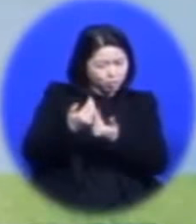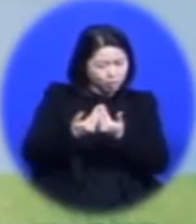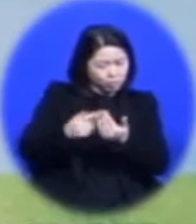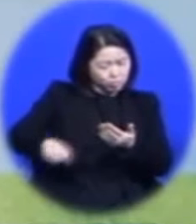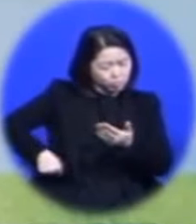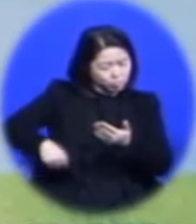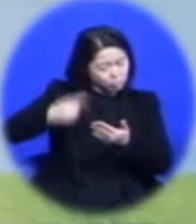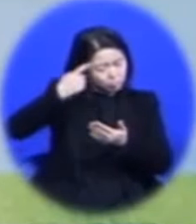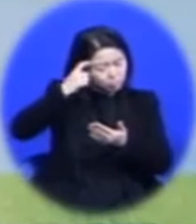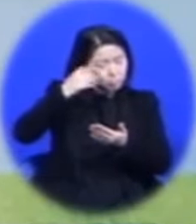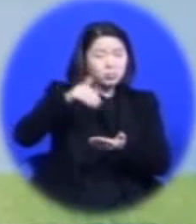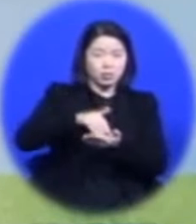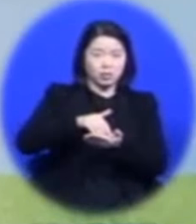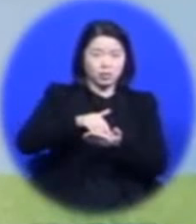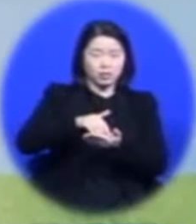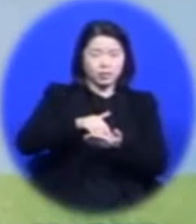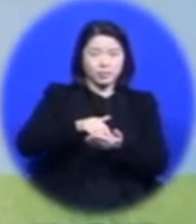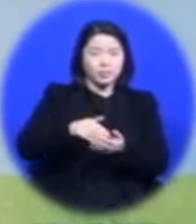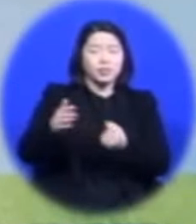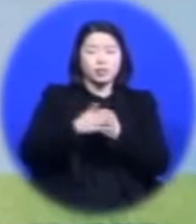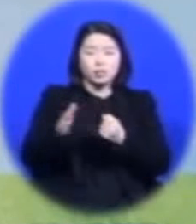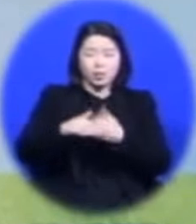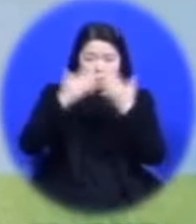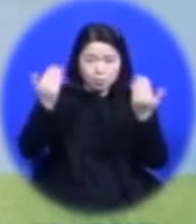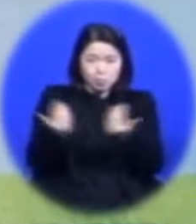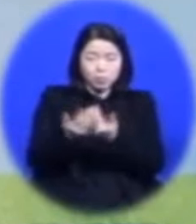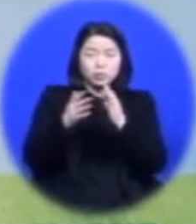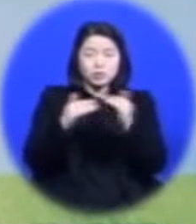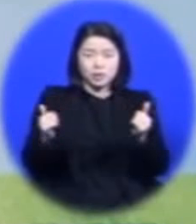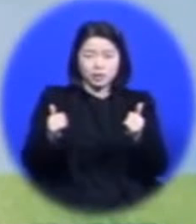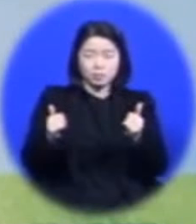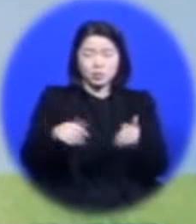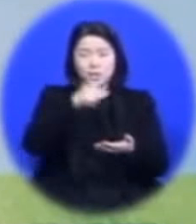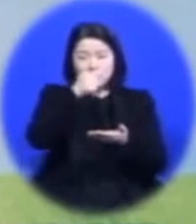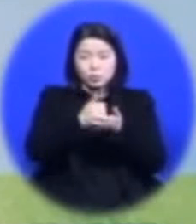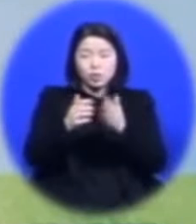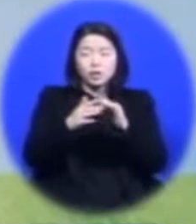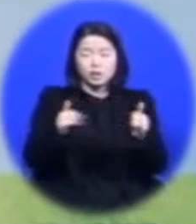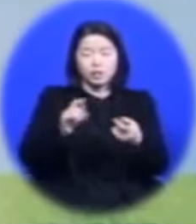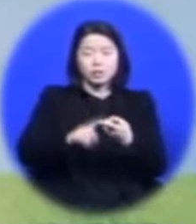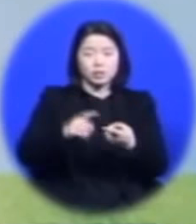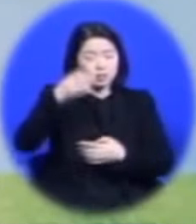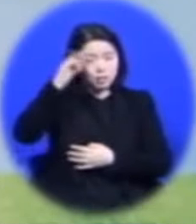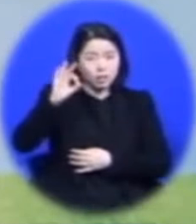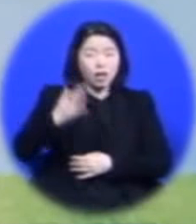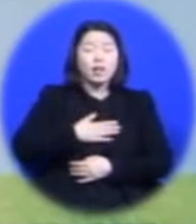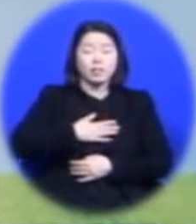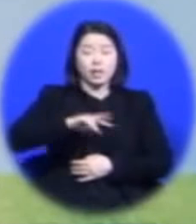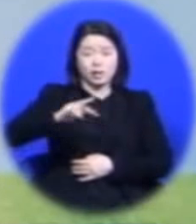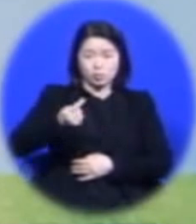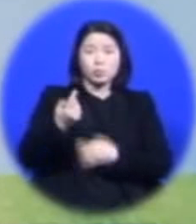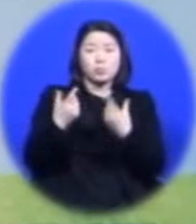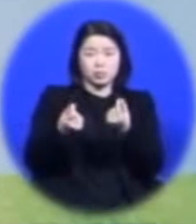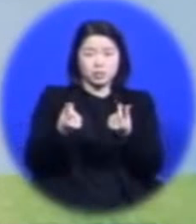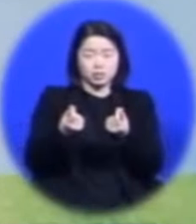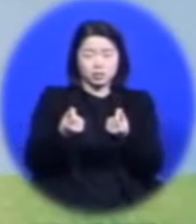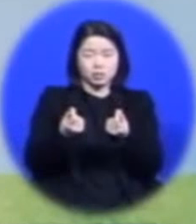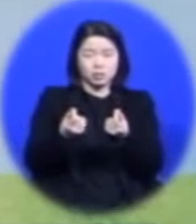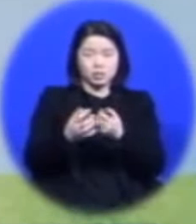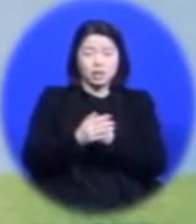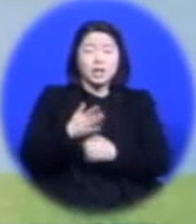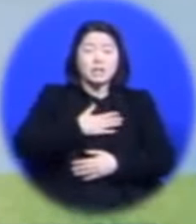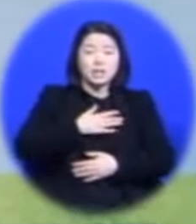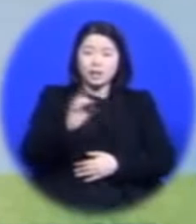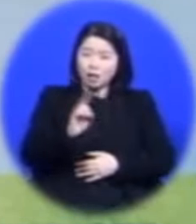들어요 그리고 모든 사람이 죄인인 것을 깨달았어요 저도 마찬가지